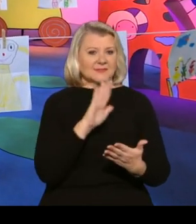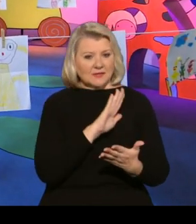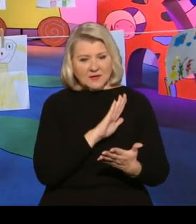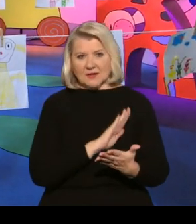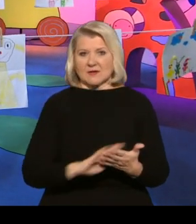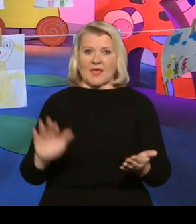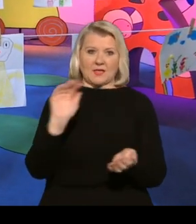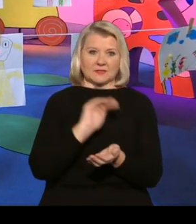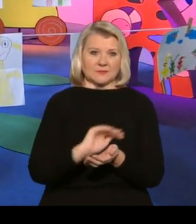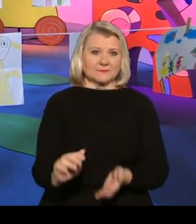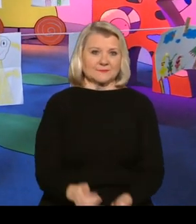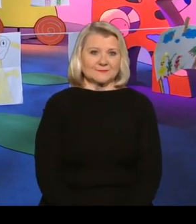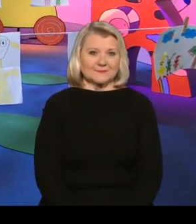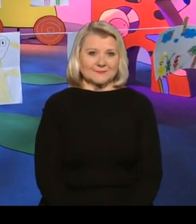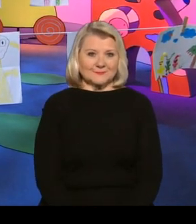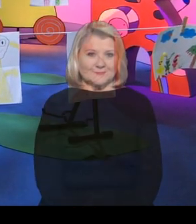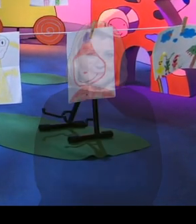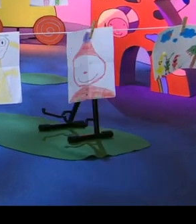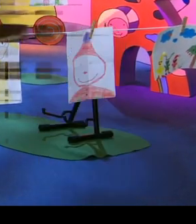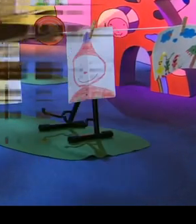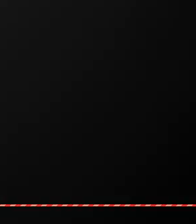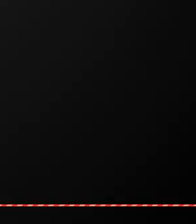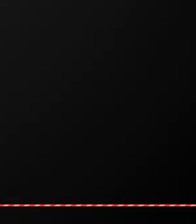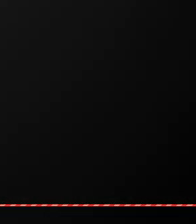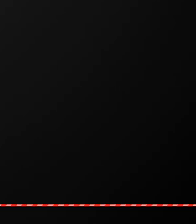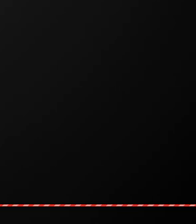říká Faninka.